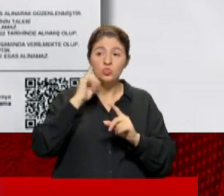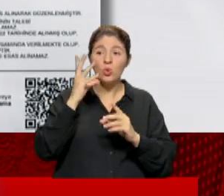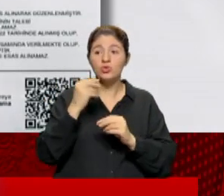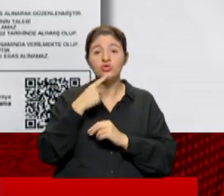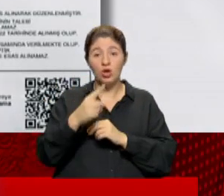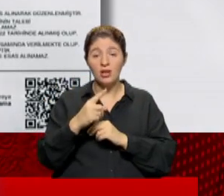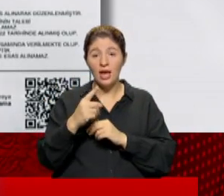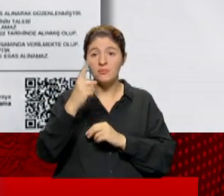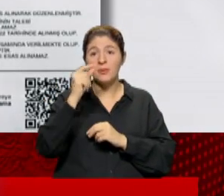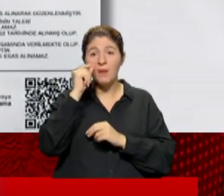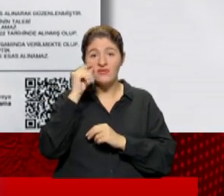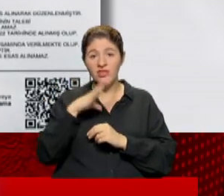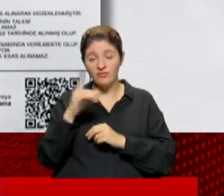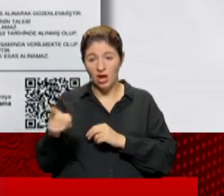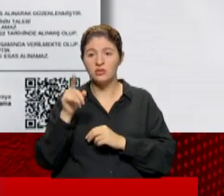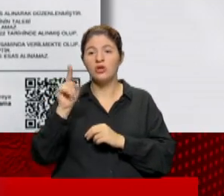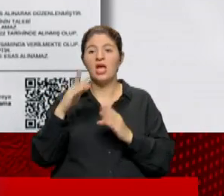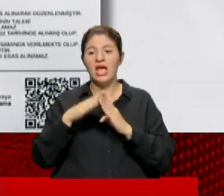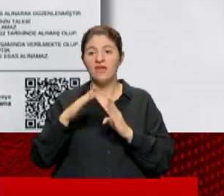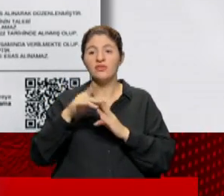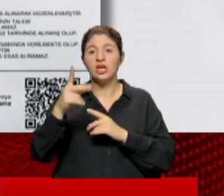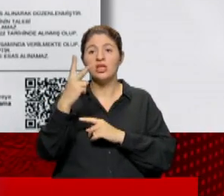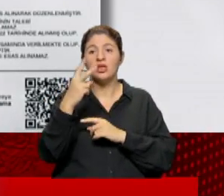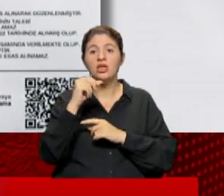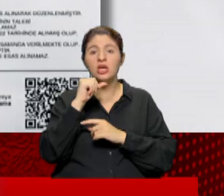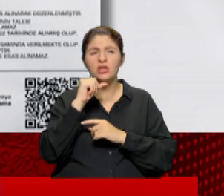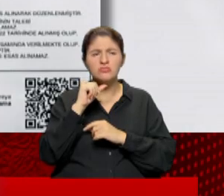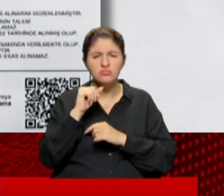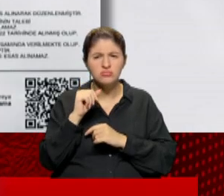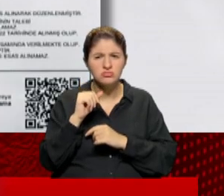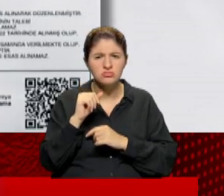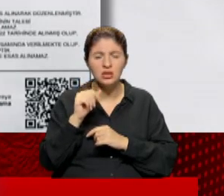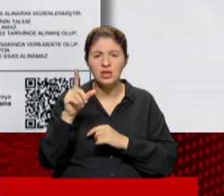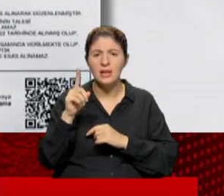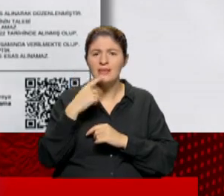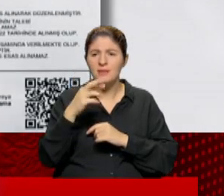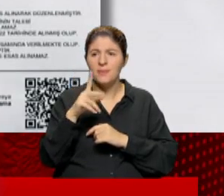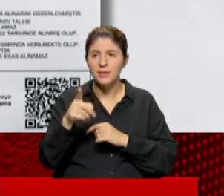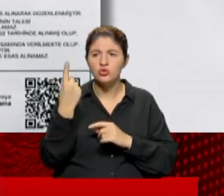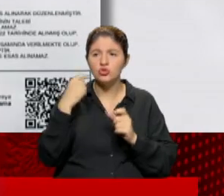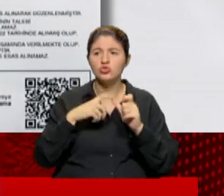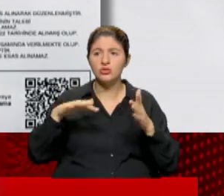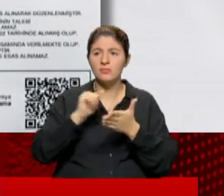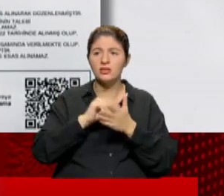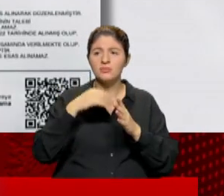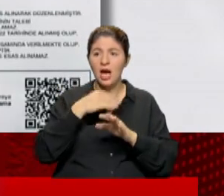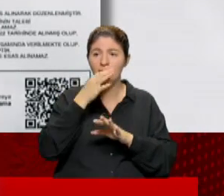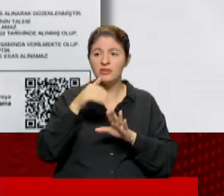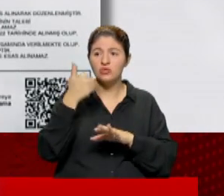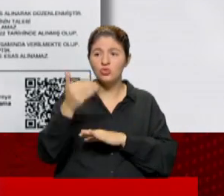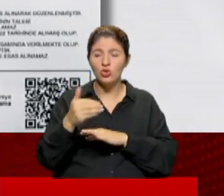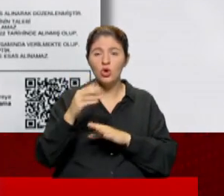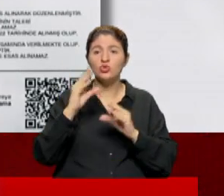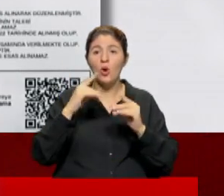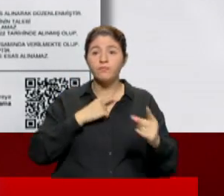söyleyen bir beyefendi vardı Onların evinden de iki kişi çıkıştı dediğim gibi B sosyal medyada da bizim haberimizden sonra